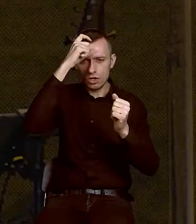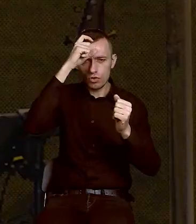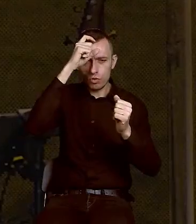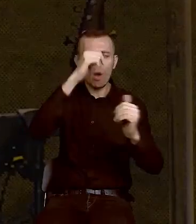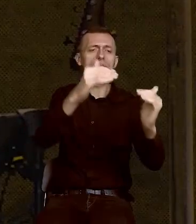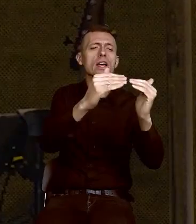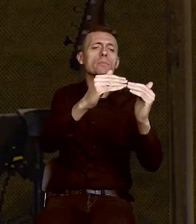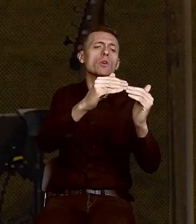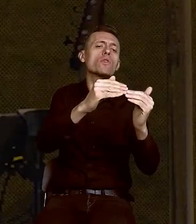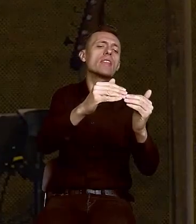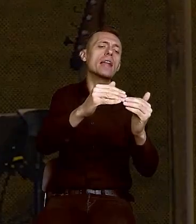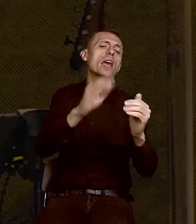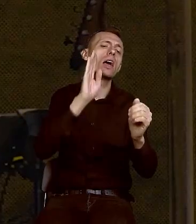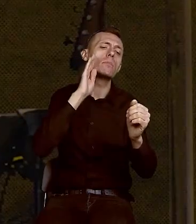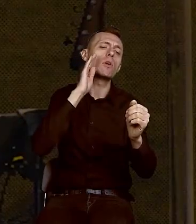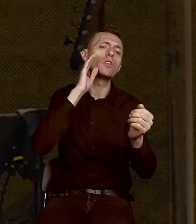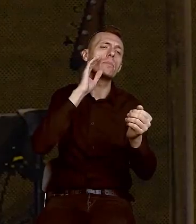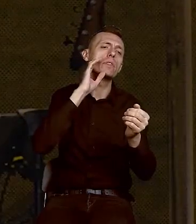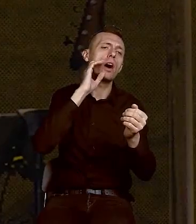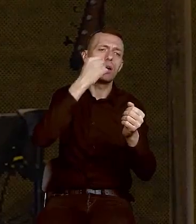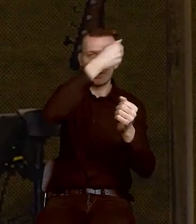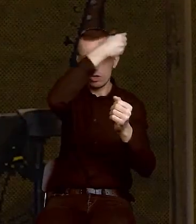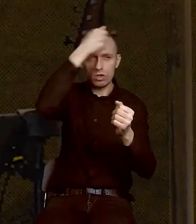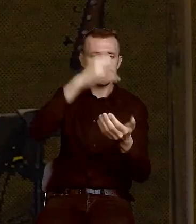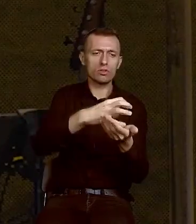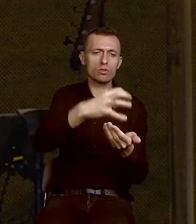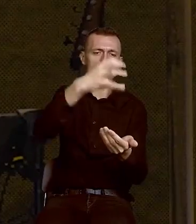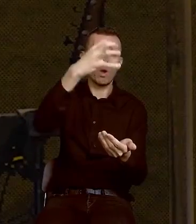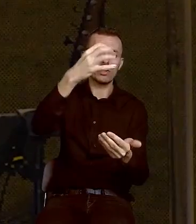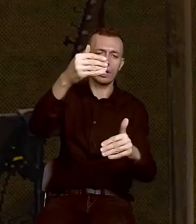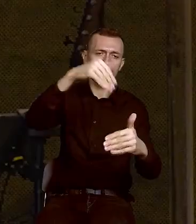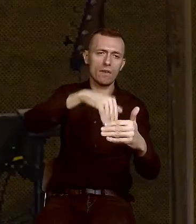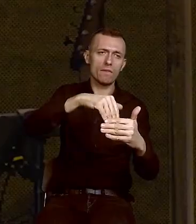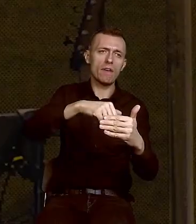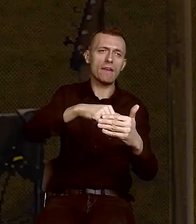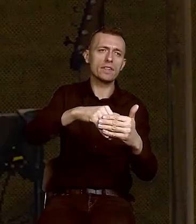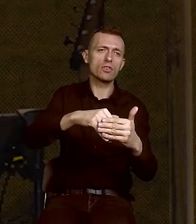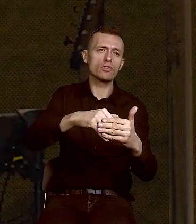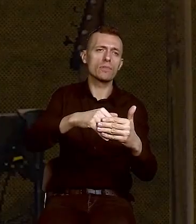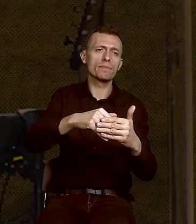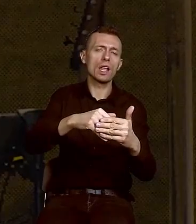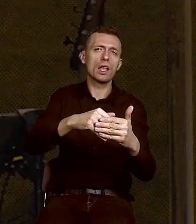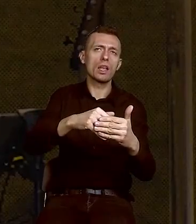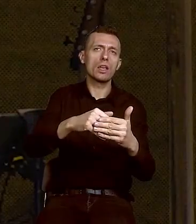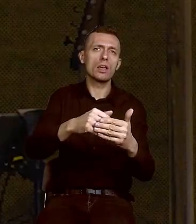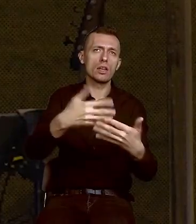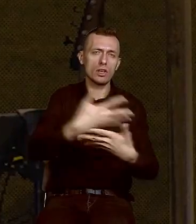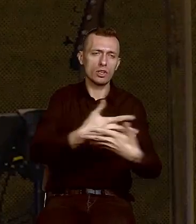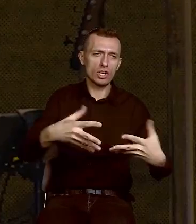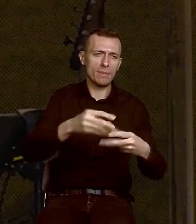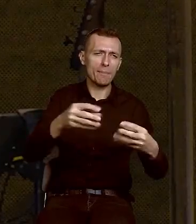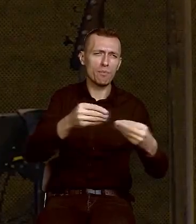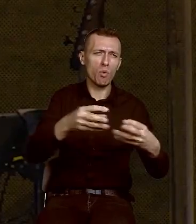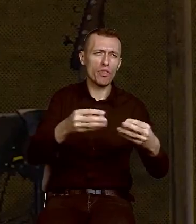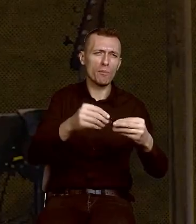Wyobraź sobie, że masz duży słoik pełen błotnistej wody, którą chcesz zamienić w czystą wodę. Wiecie, jaki